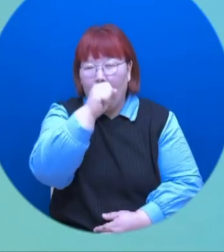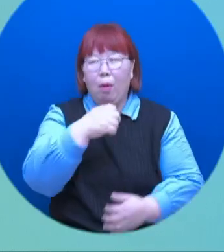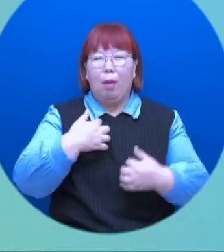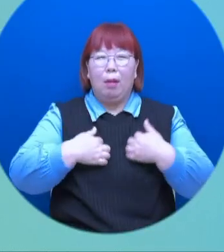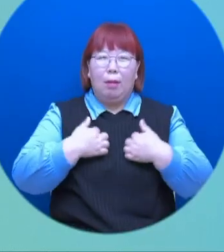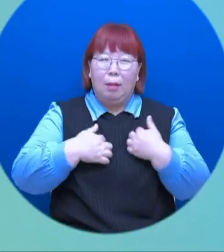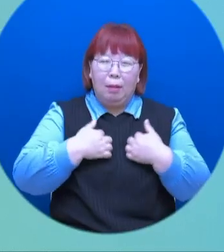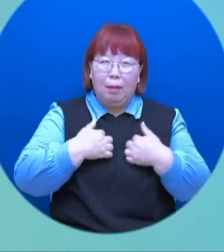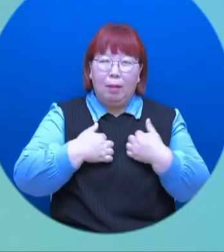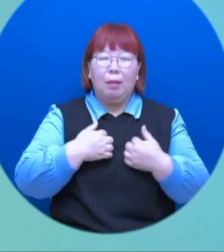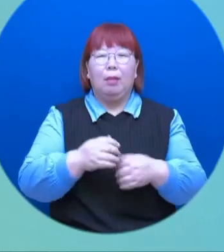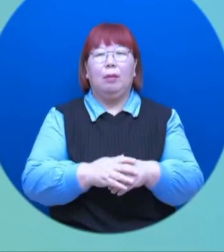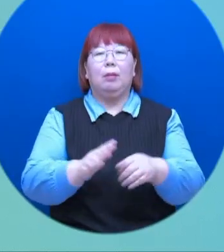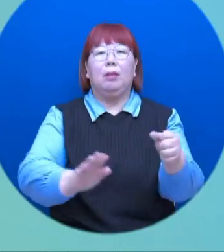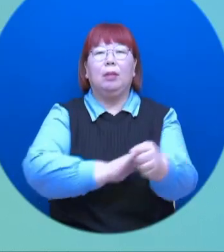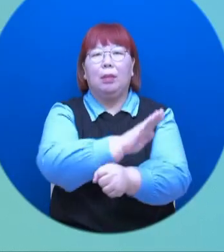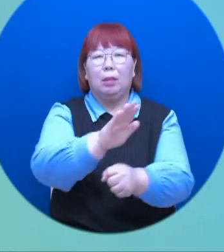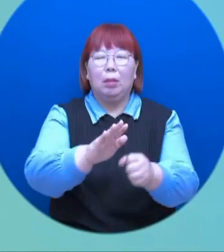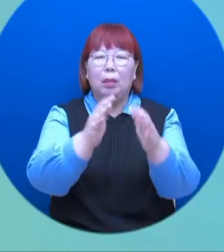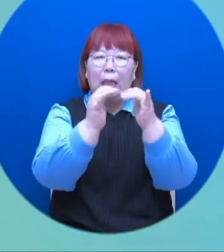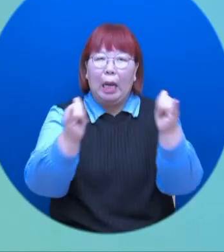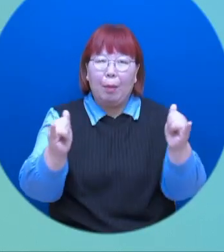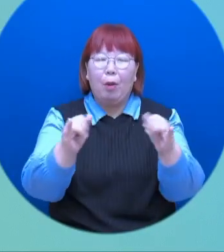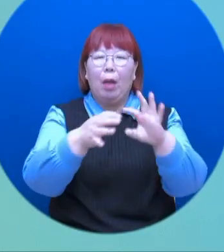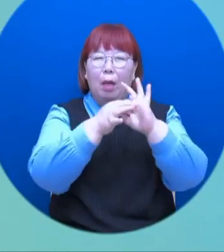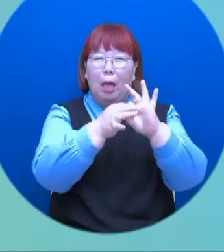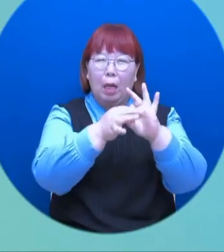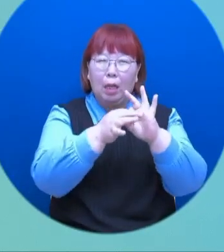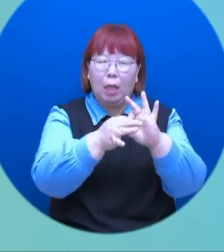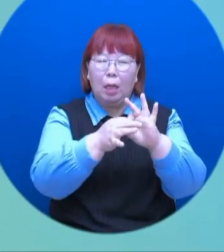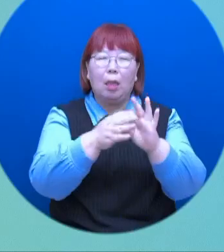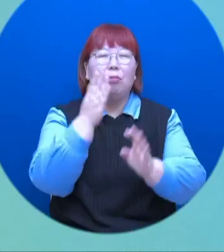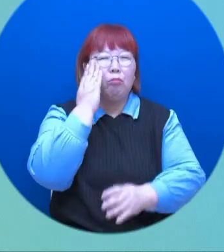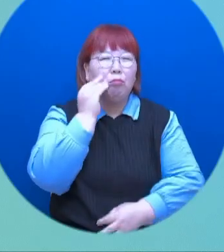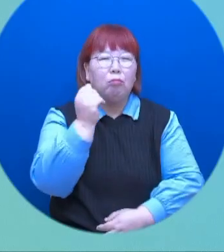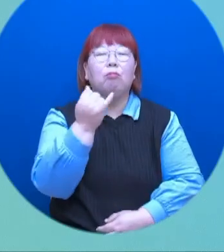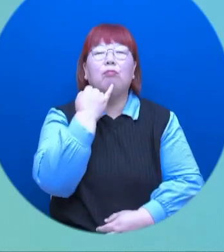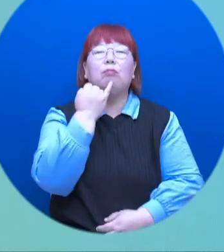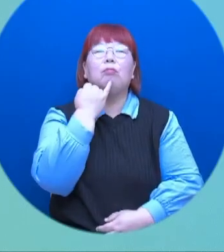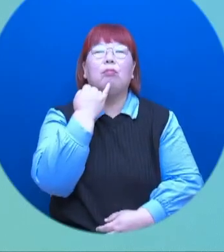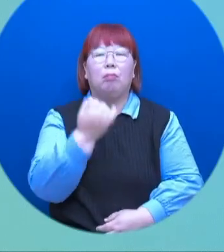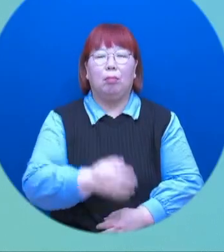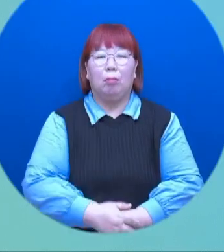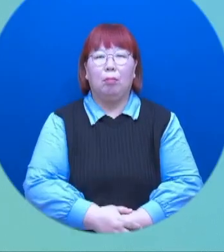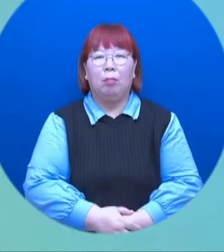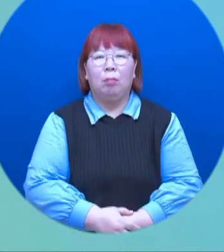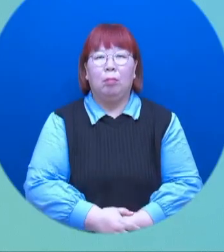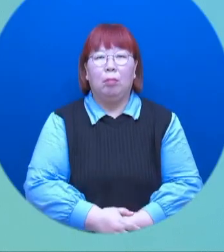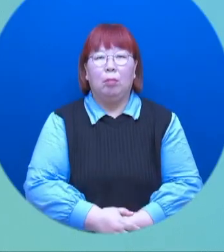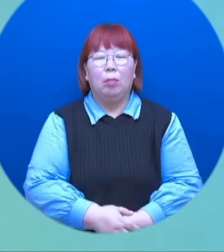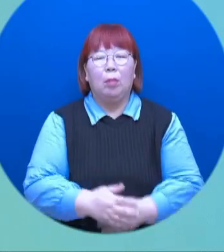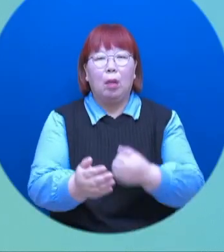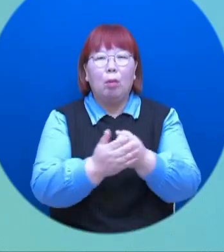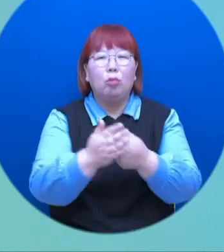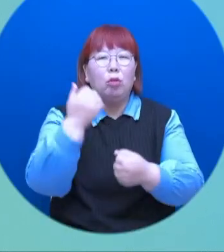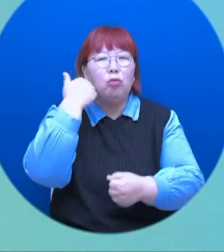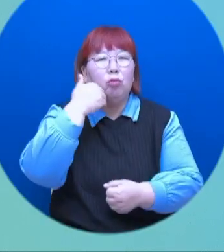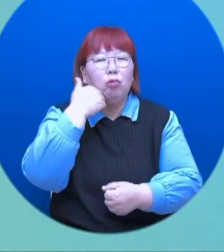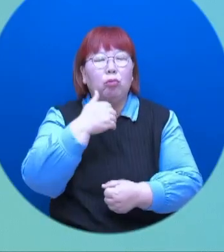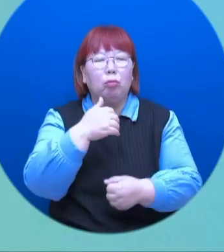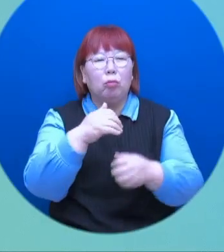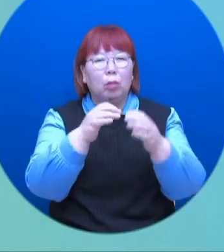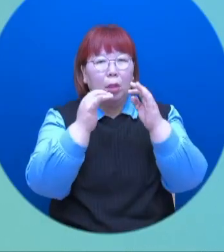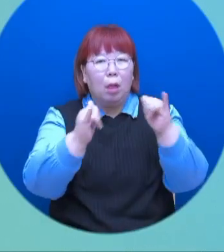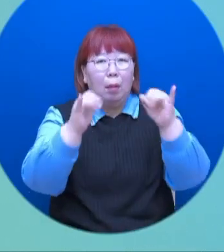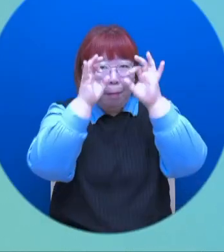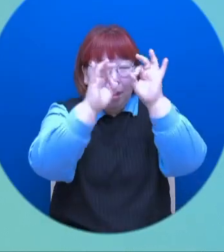명랑합니다. 사람들과의 관계가 원만합니다. 그리하여 누구도 그에게 이런